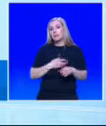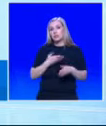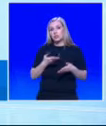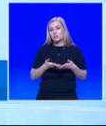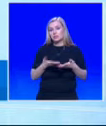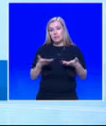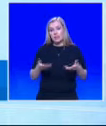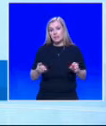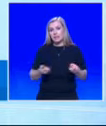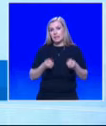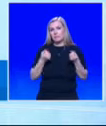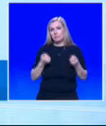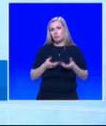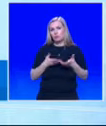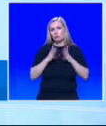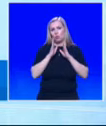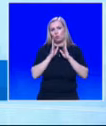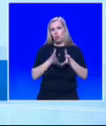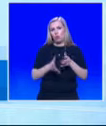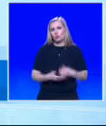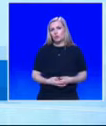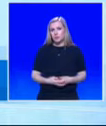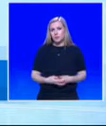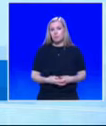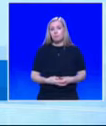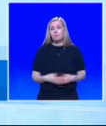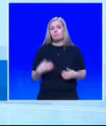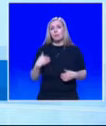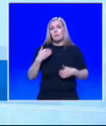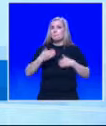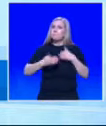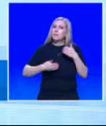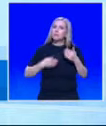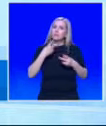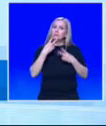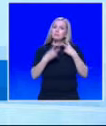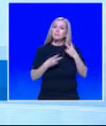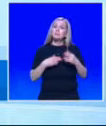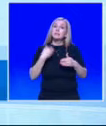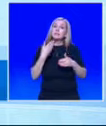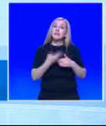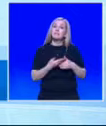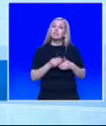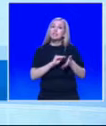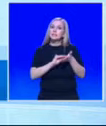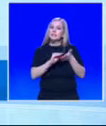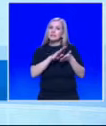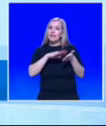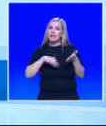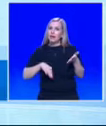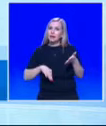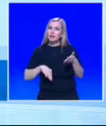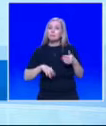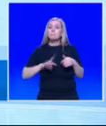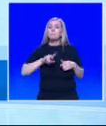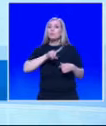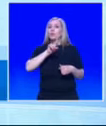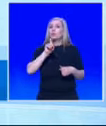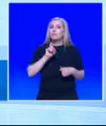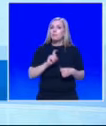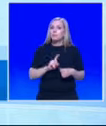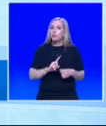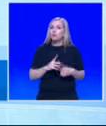до тези действия, които са доста грозни. И тепърво предстои да виждаме следващите сценарии. Друг въпрос е, пак